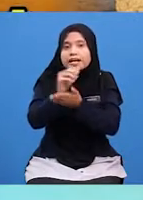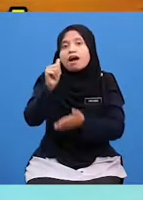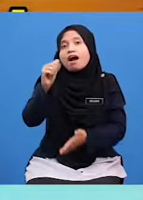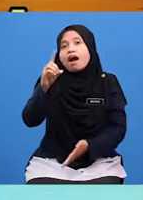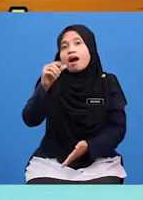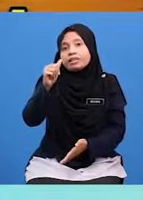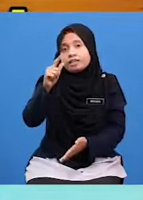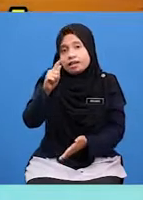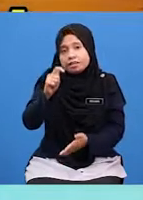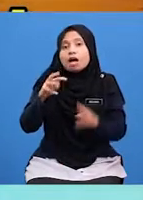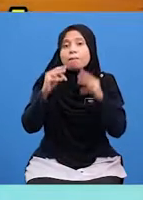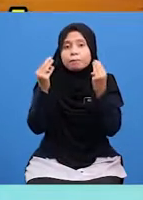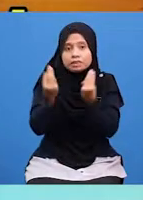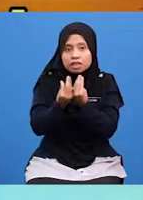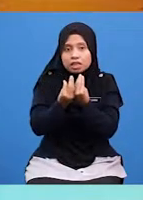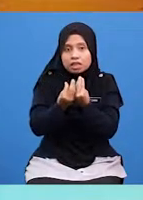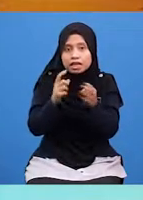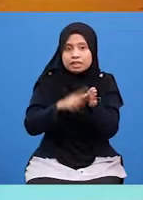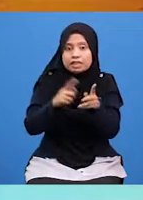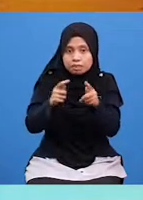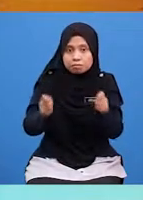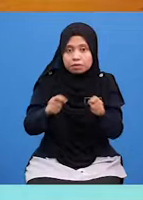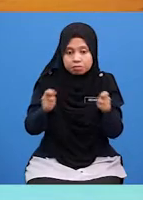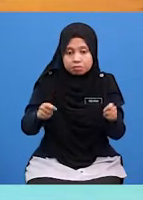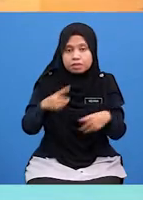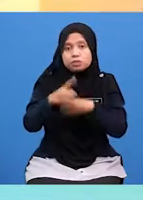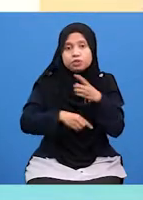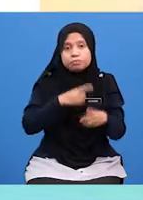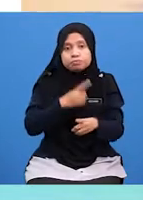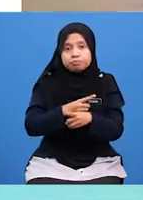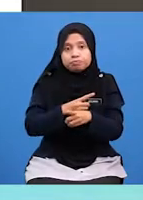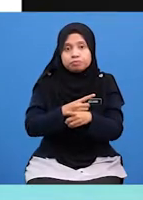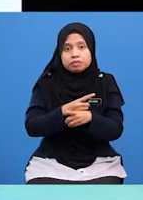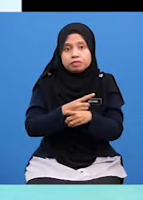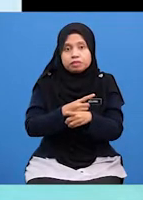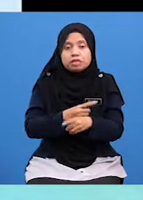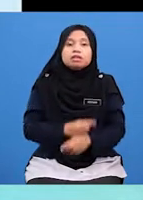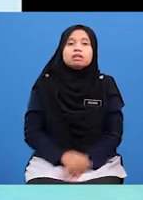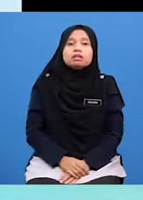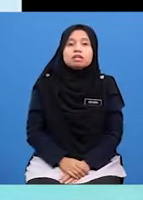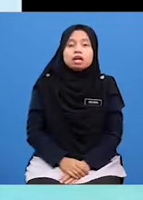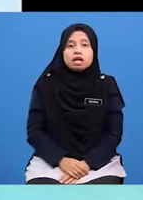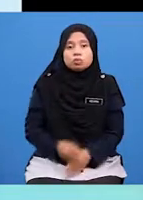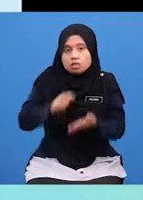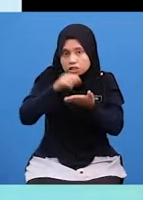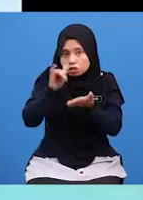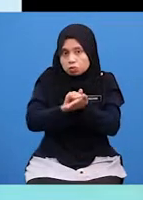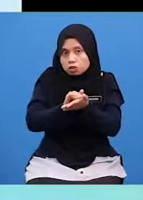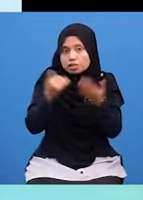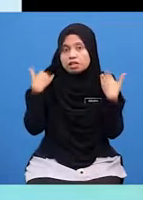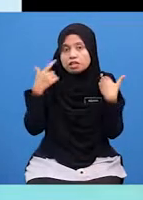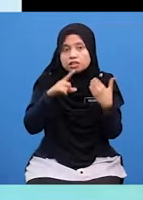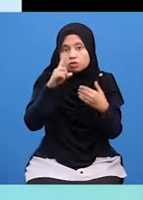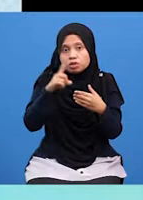resam serta keadaan masyarakat di beberapa kawasan dunia. Dalam konteks sejarah Asia Tenggara pula, karya tersebut